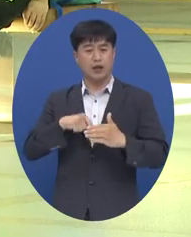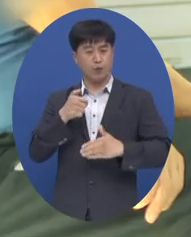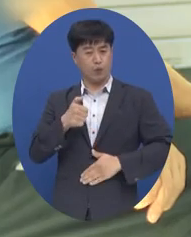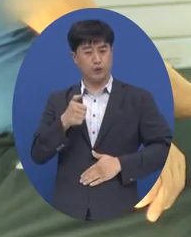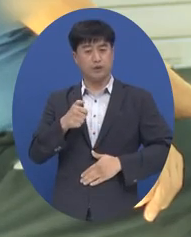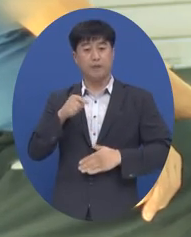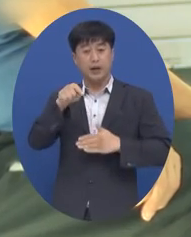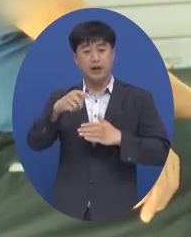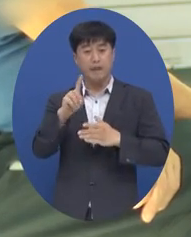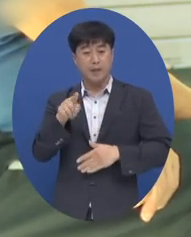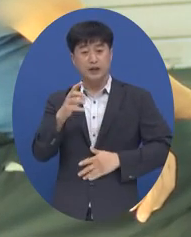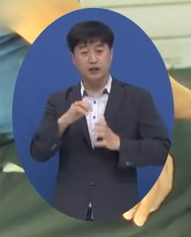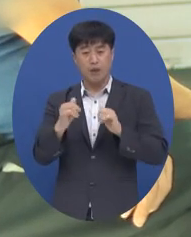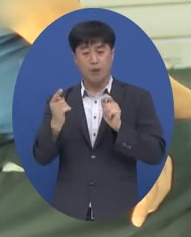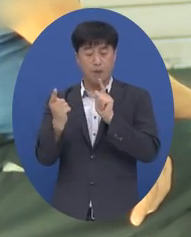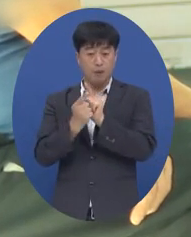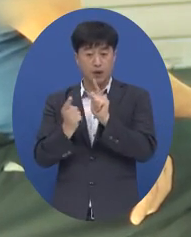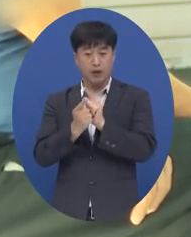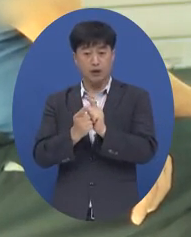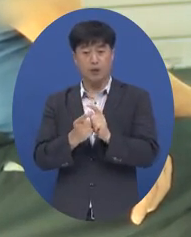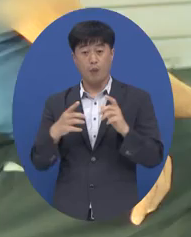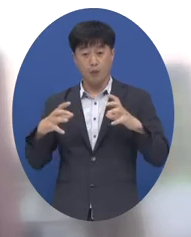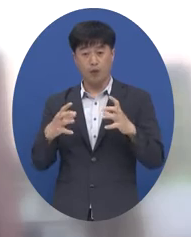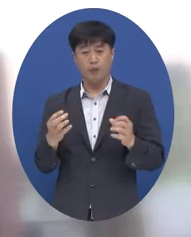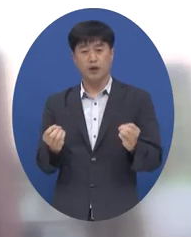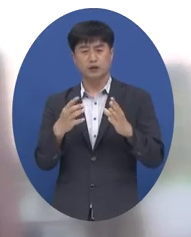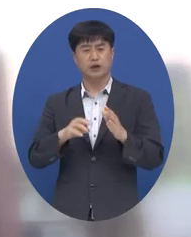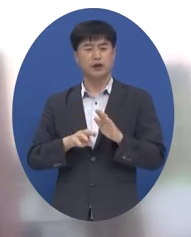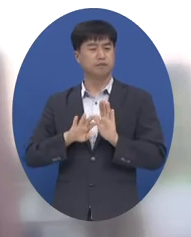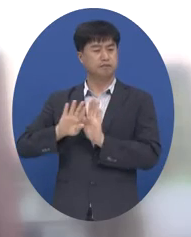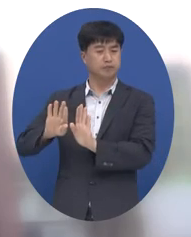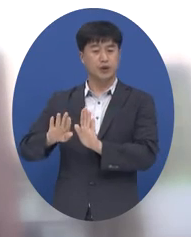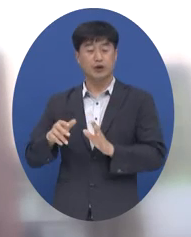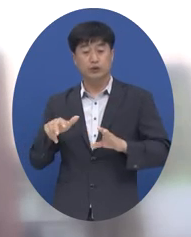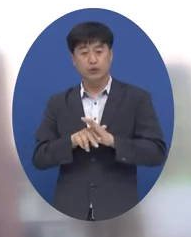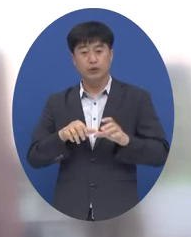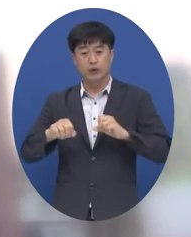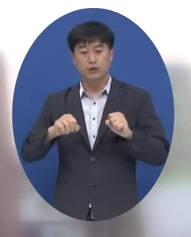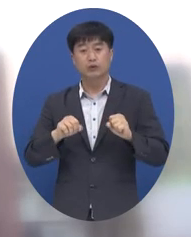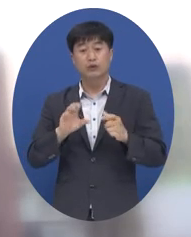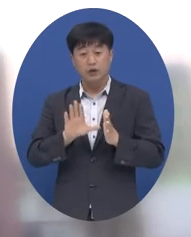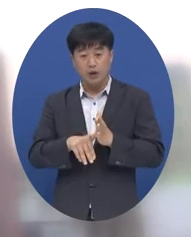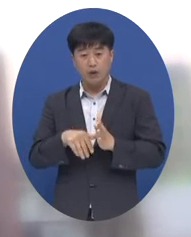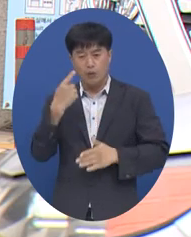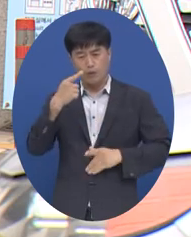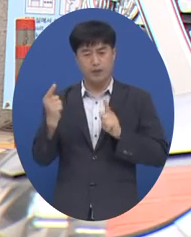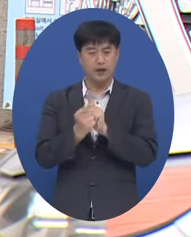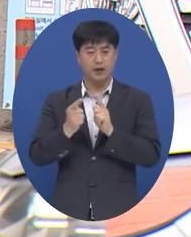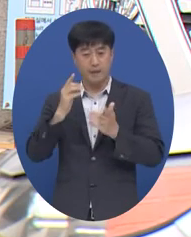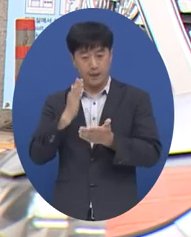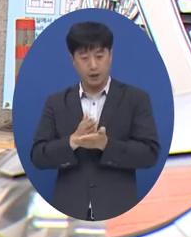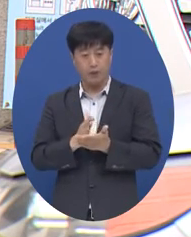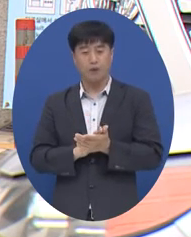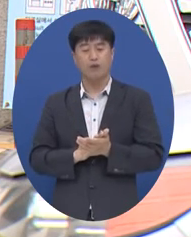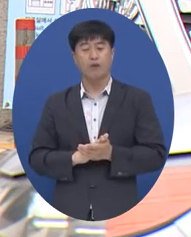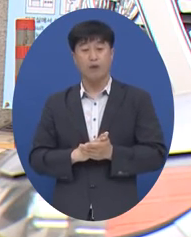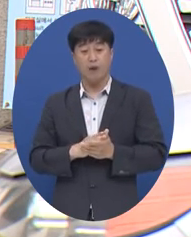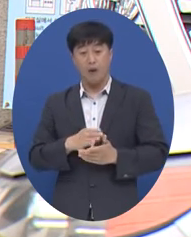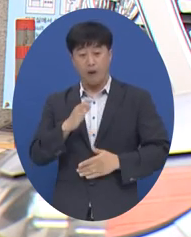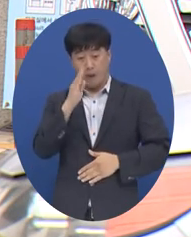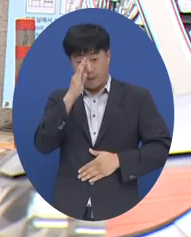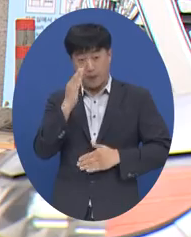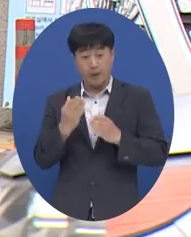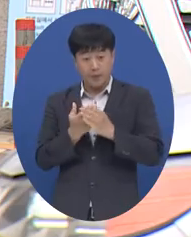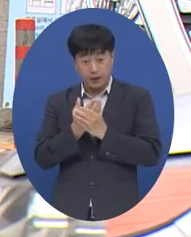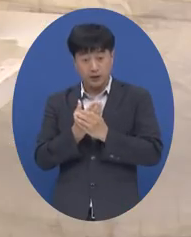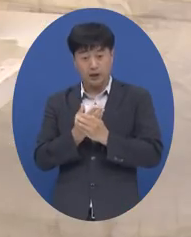100인 이상 대면 모임이나 행사는 피해야 합니다. 종교 활동을 할 땐 비대면으로 참여하고 증상이 나타날 경우